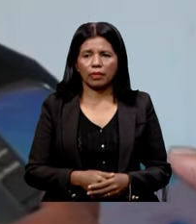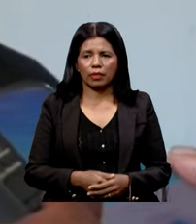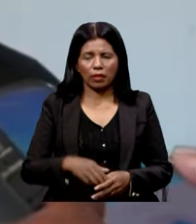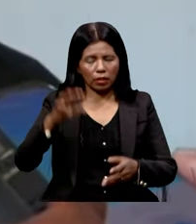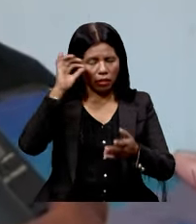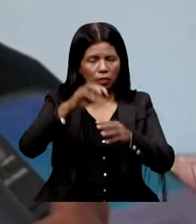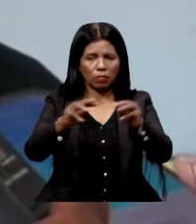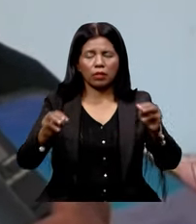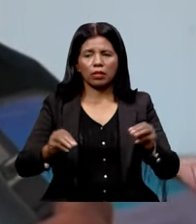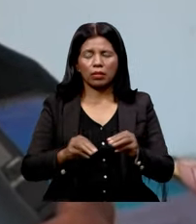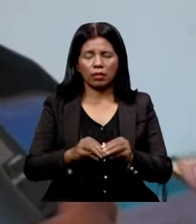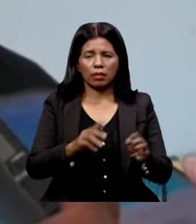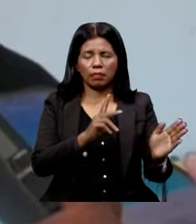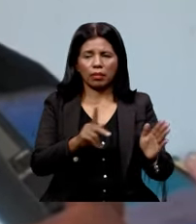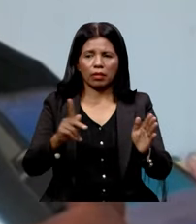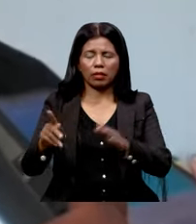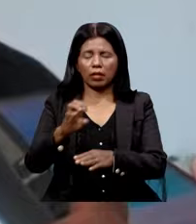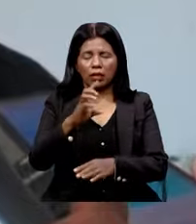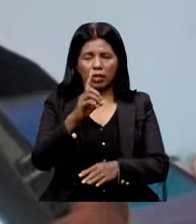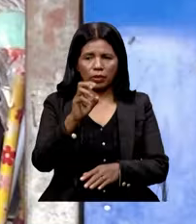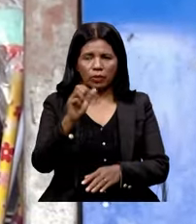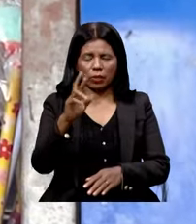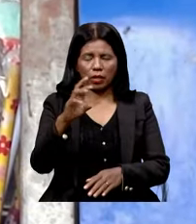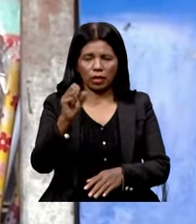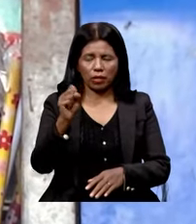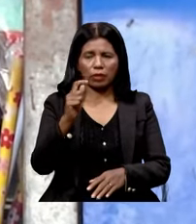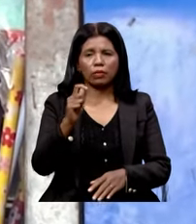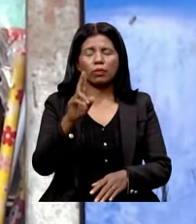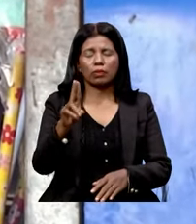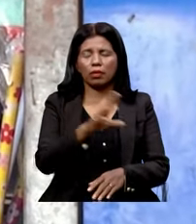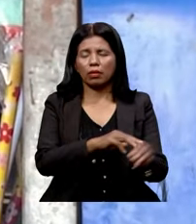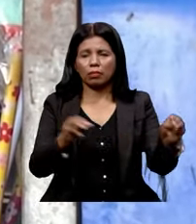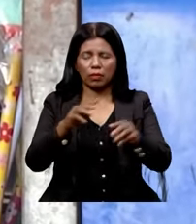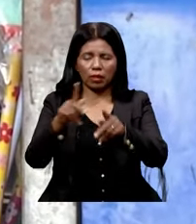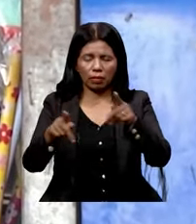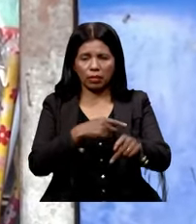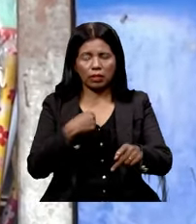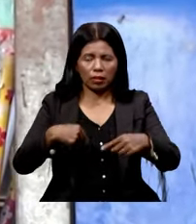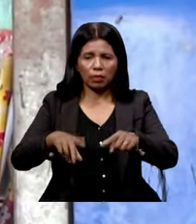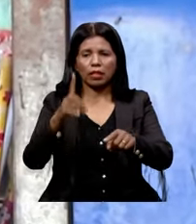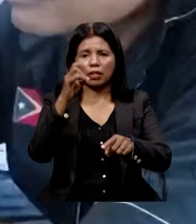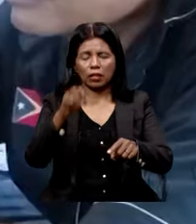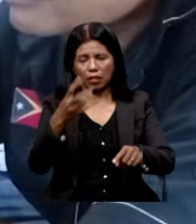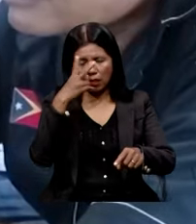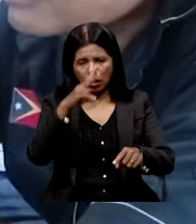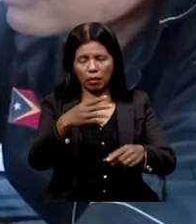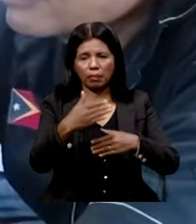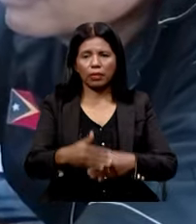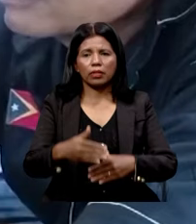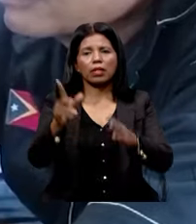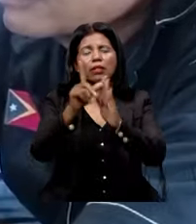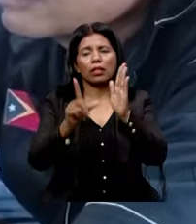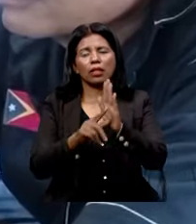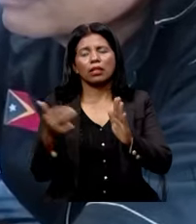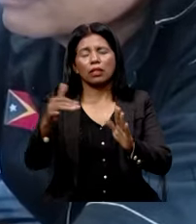Secretário Município Assunto Planeamento Eduardo Felipe Semena Satetan, atu muda negociante estrangeiro Badili, tem que relai processo legal sira,